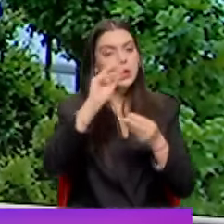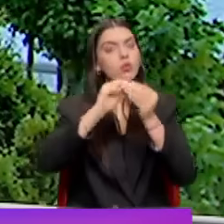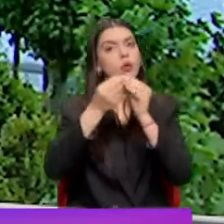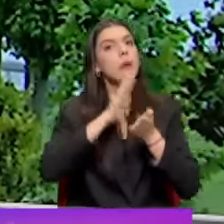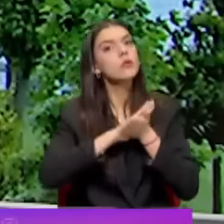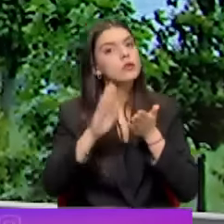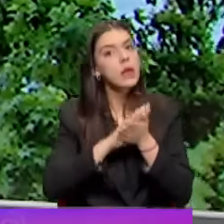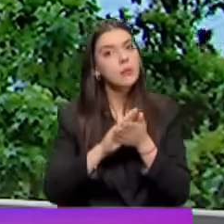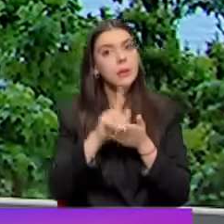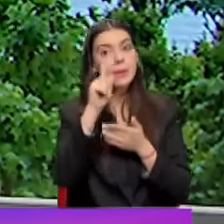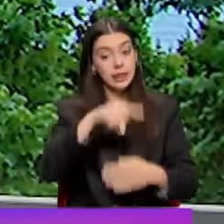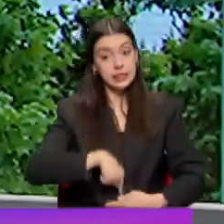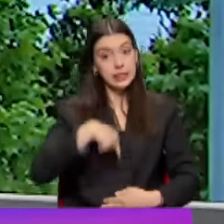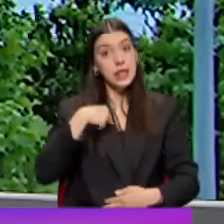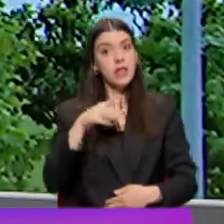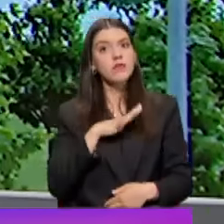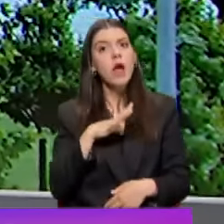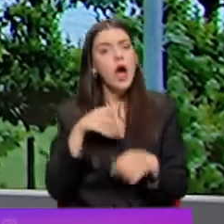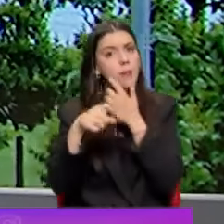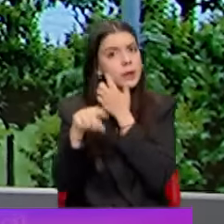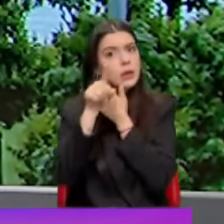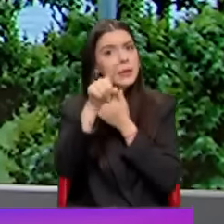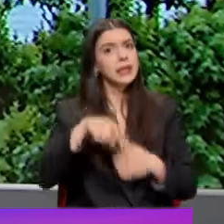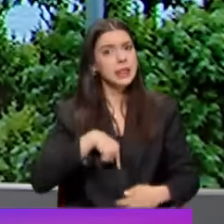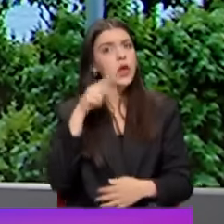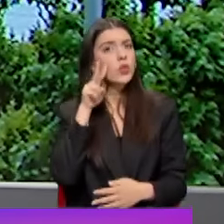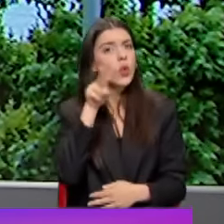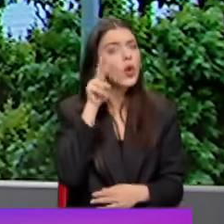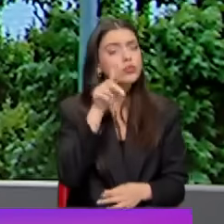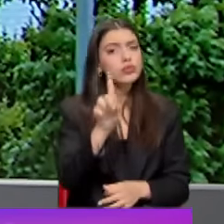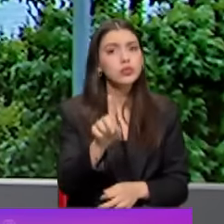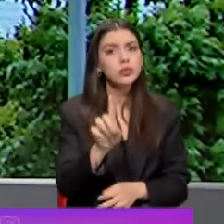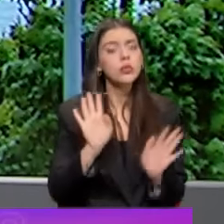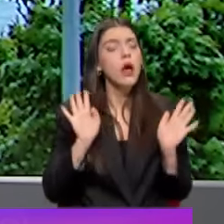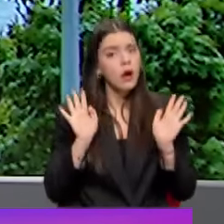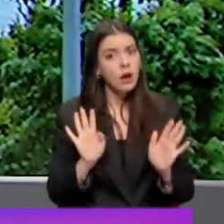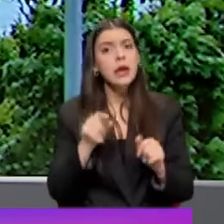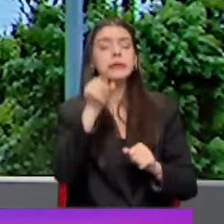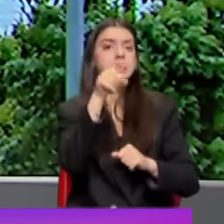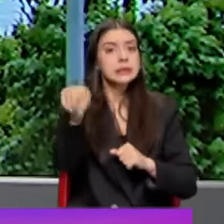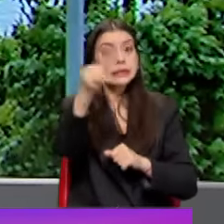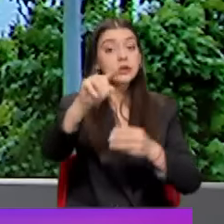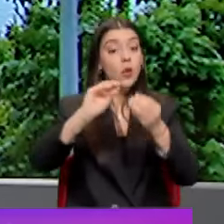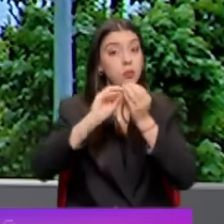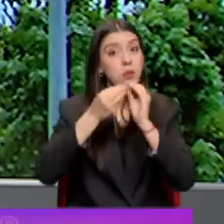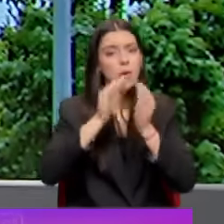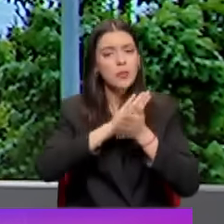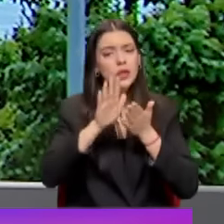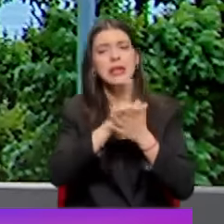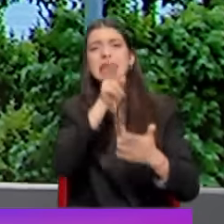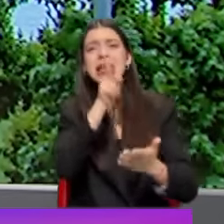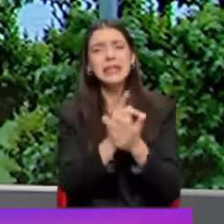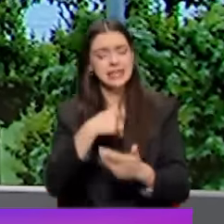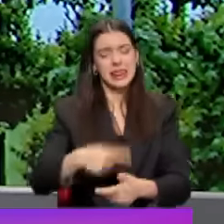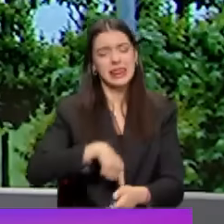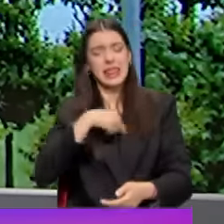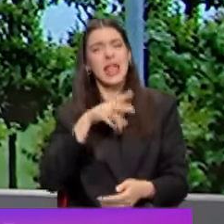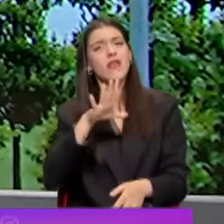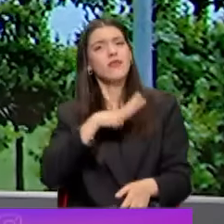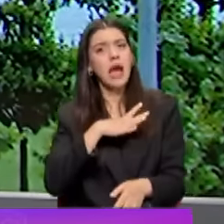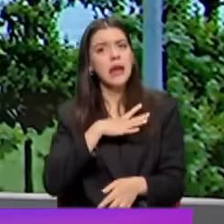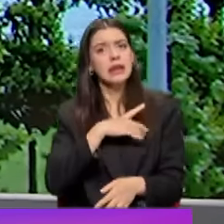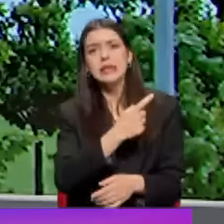çözmeye dair bir niyet Okuyor musunuz bir niyet görüyor musunuz Eğer şu problemi çözmeye kesin olarak niyetliler